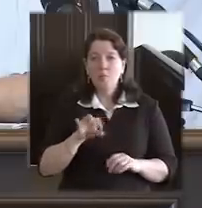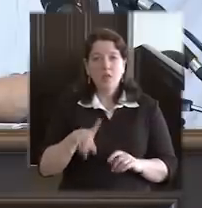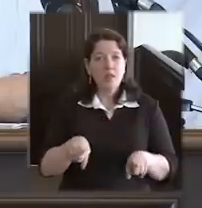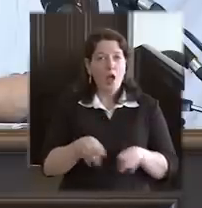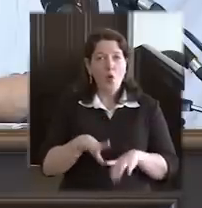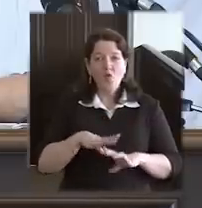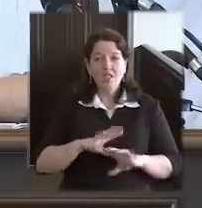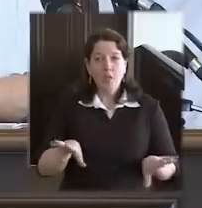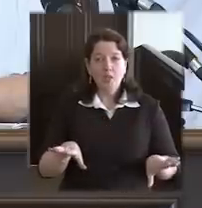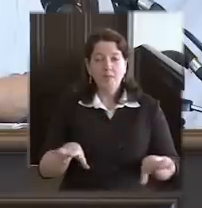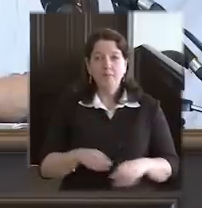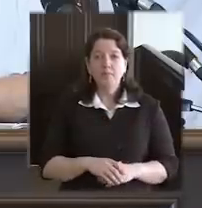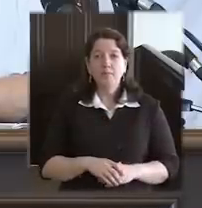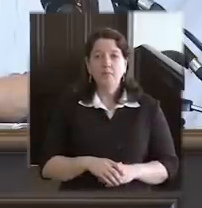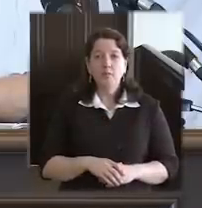не было такого.